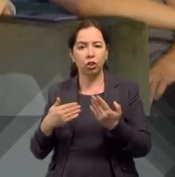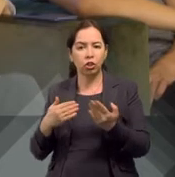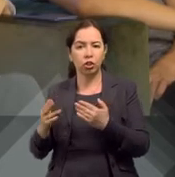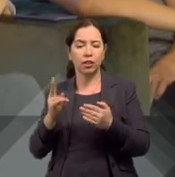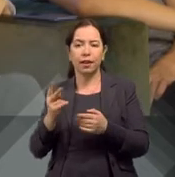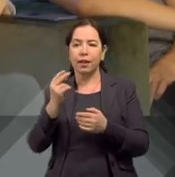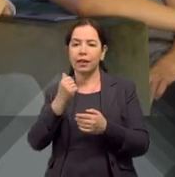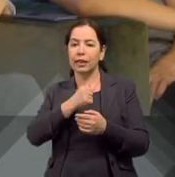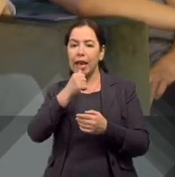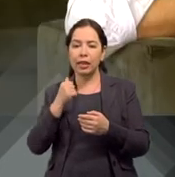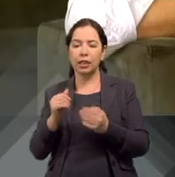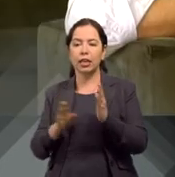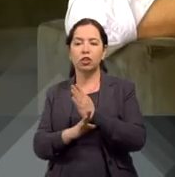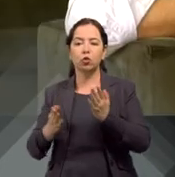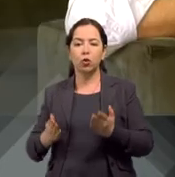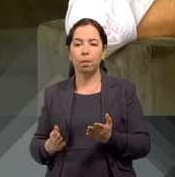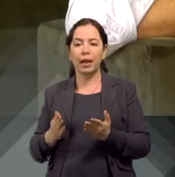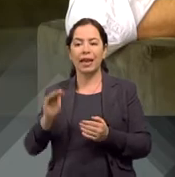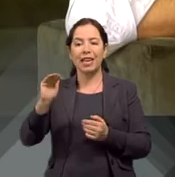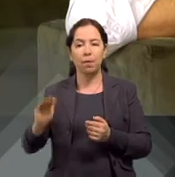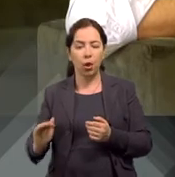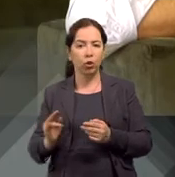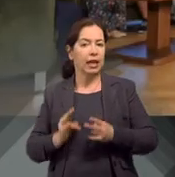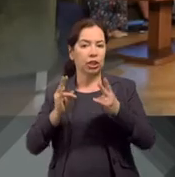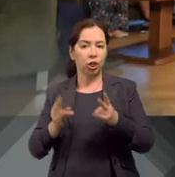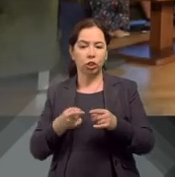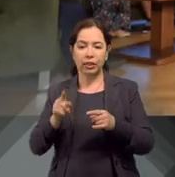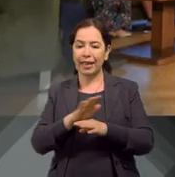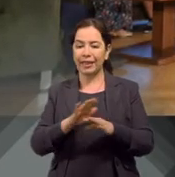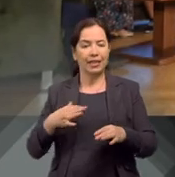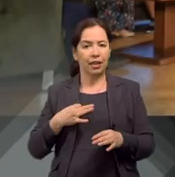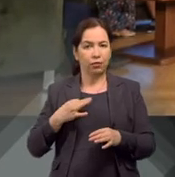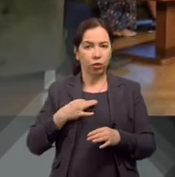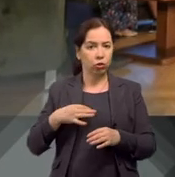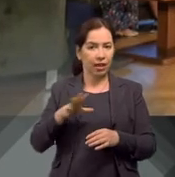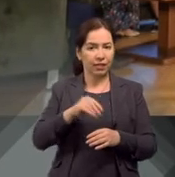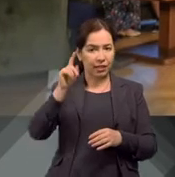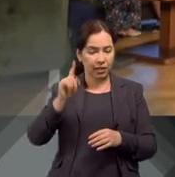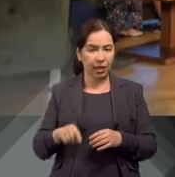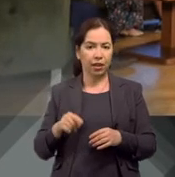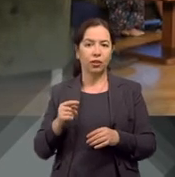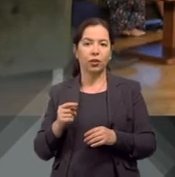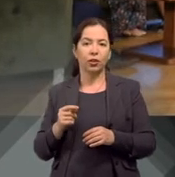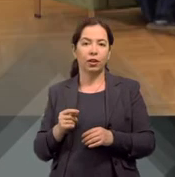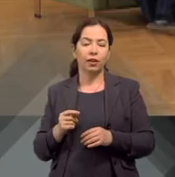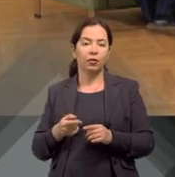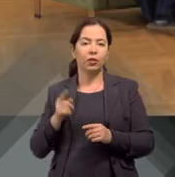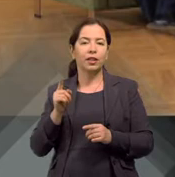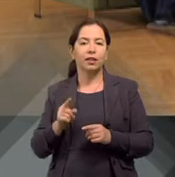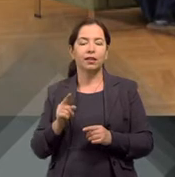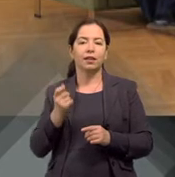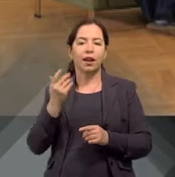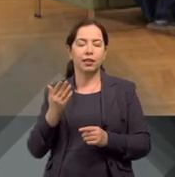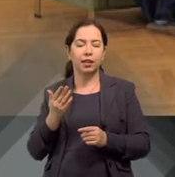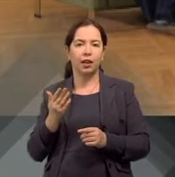его судьбы. И нежность не сводится к равнодушию, конечно. Все знают эту драму, когда нужно выбирать, в какой вуз идти. И